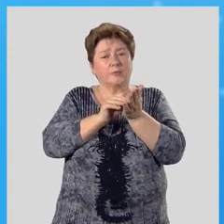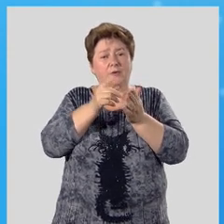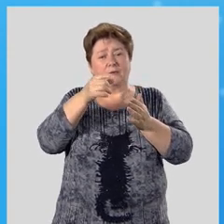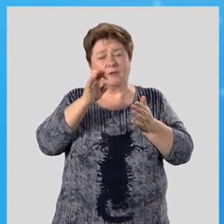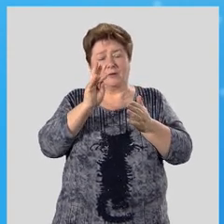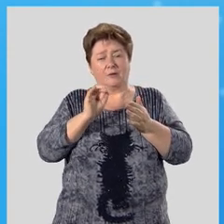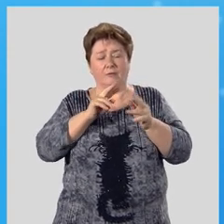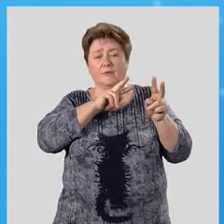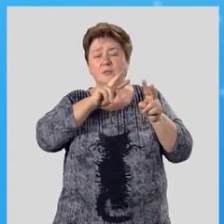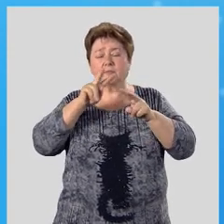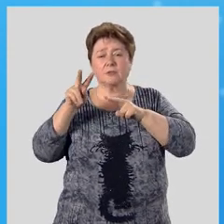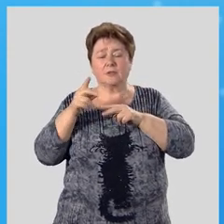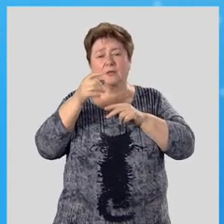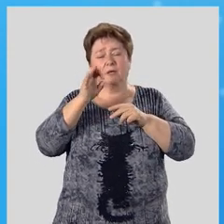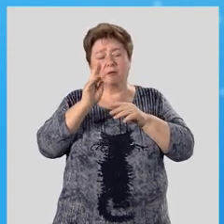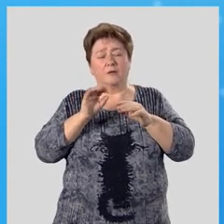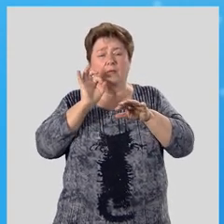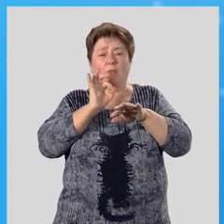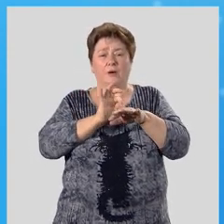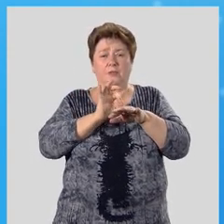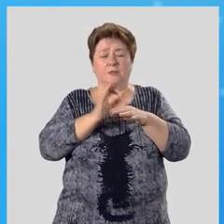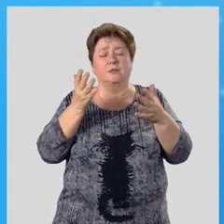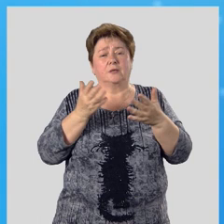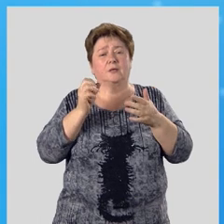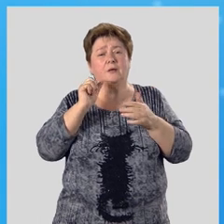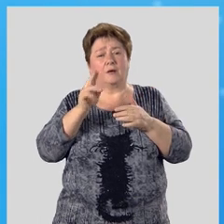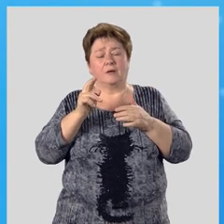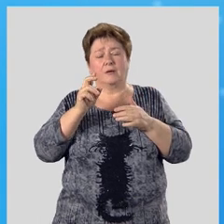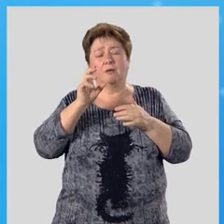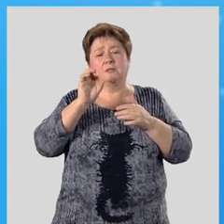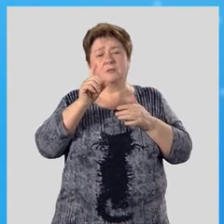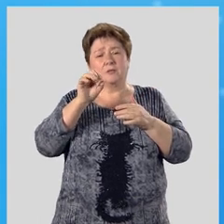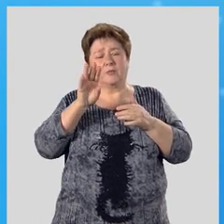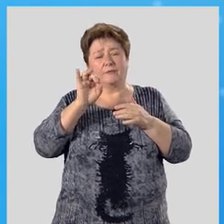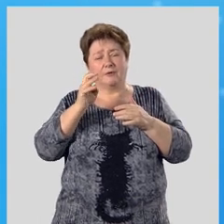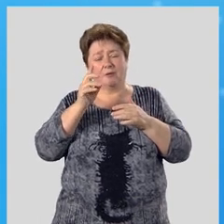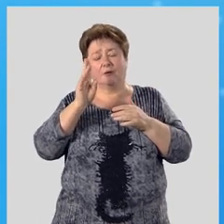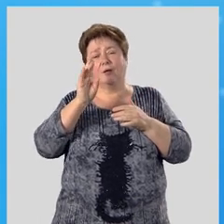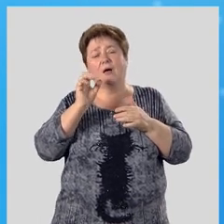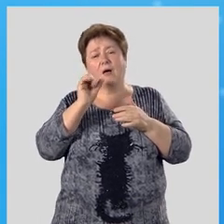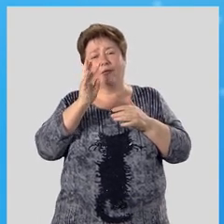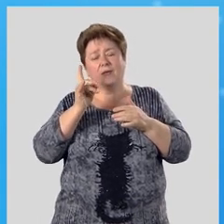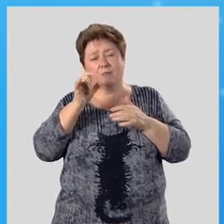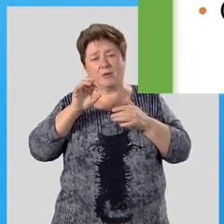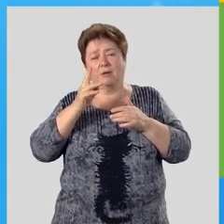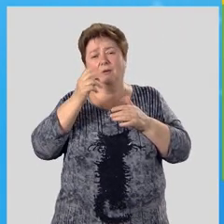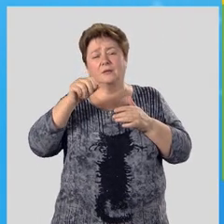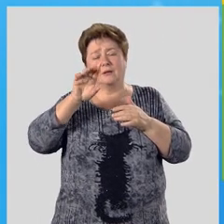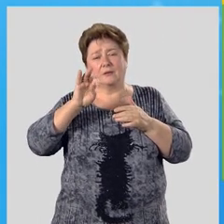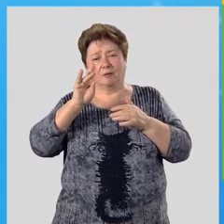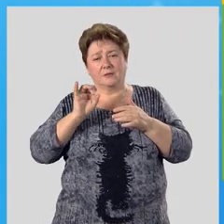генов. Рассмотрели генные болезни, такие как серповидно-клеточную анемию,